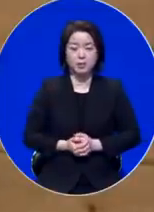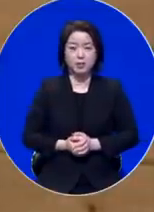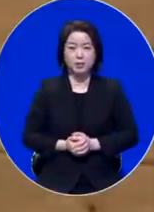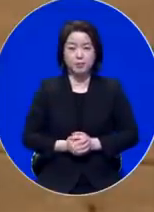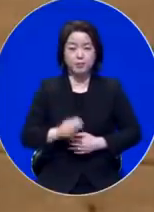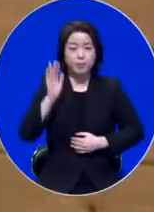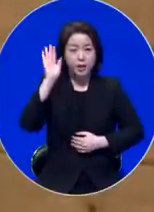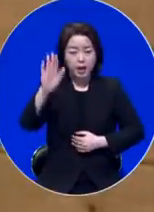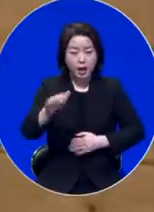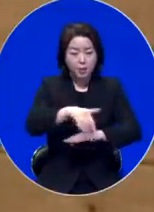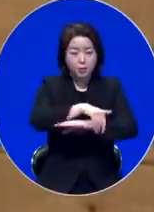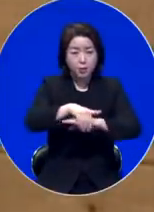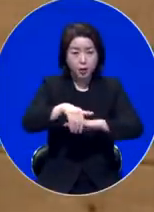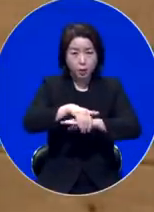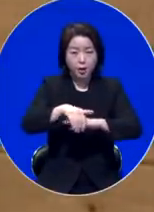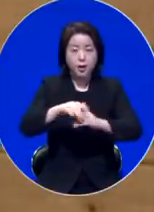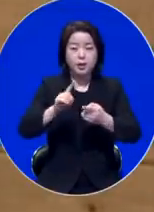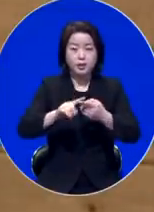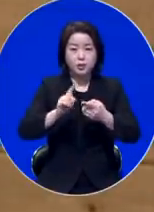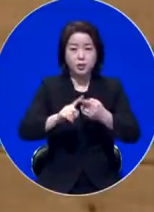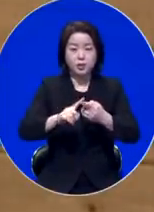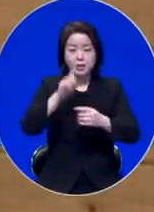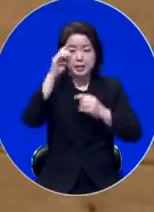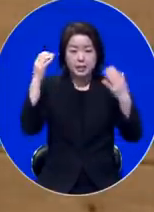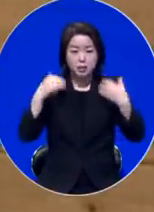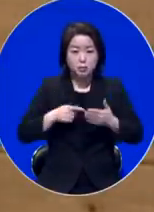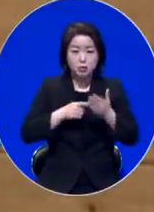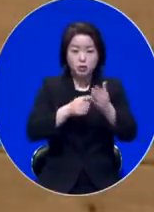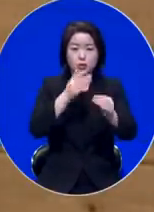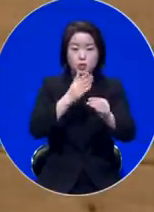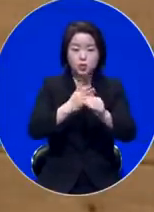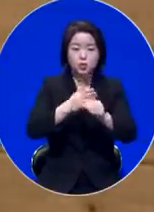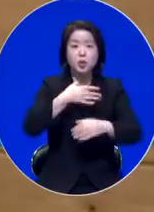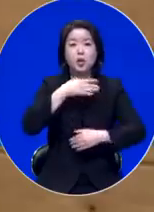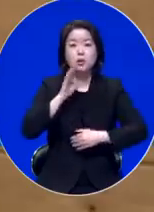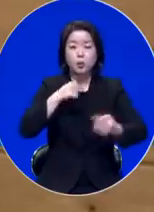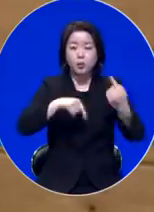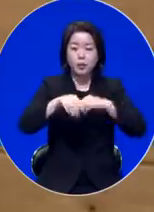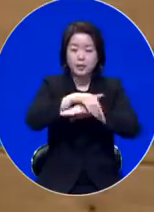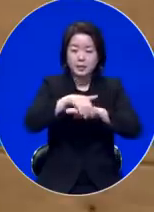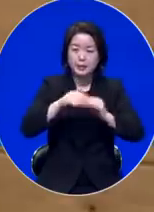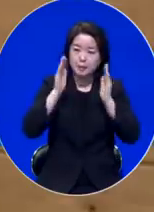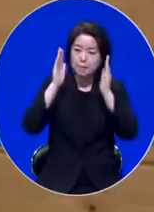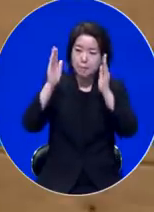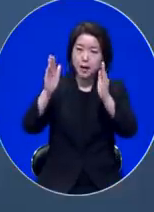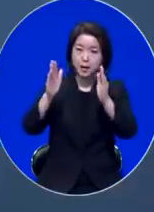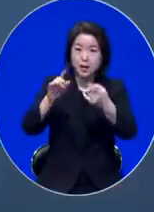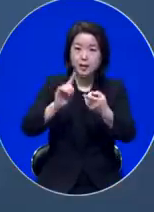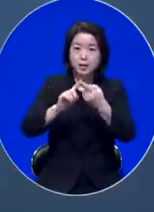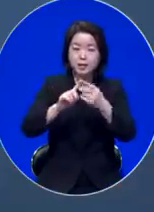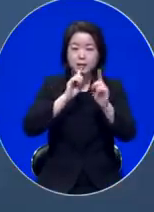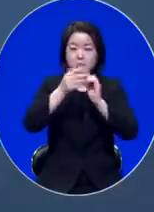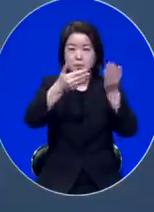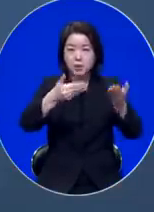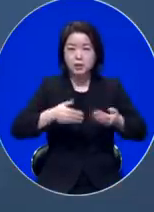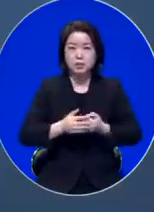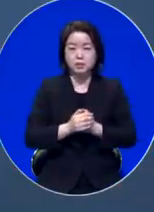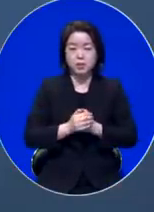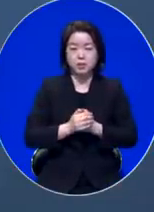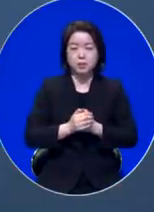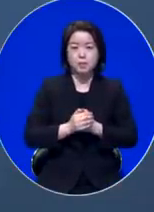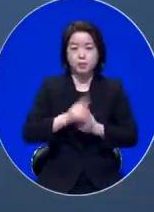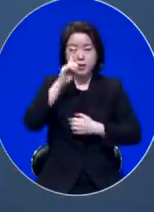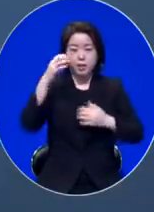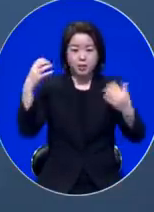앞으로 계획하고 있는 정부에서 추진하고 있는 그런 노인 정책 방향이 될 수 맛이죠 예 정부는 건강하고